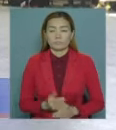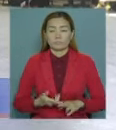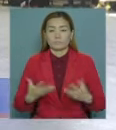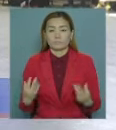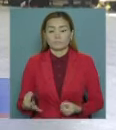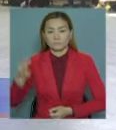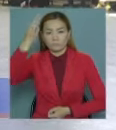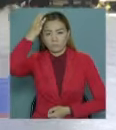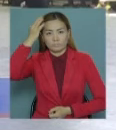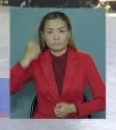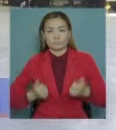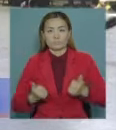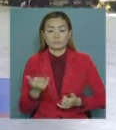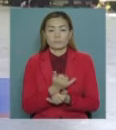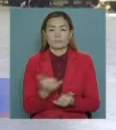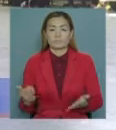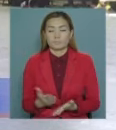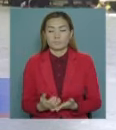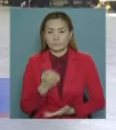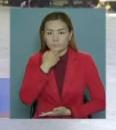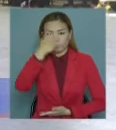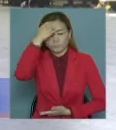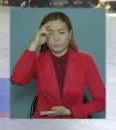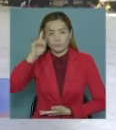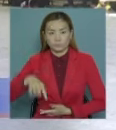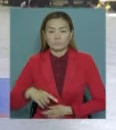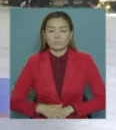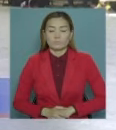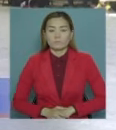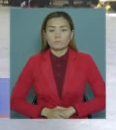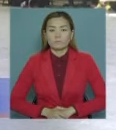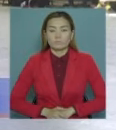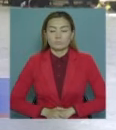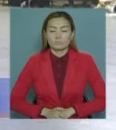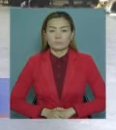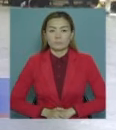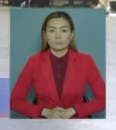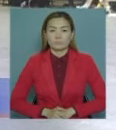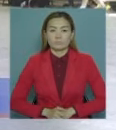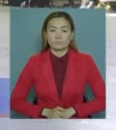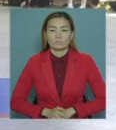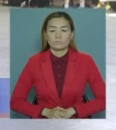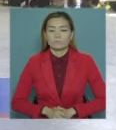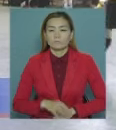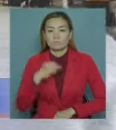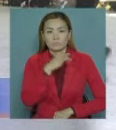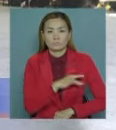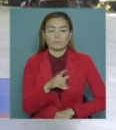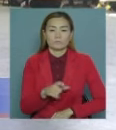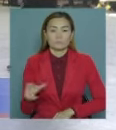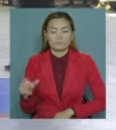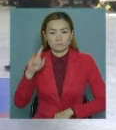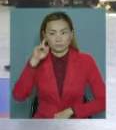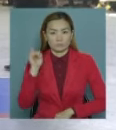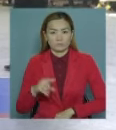был поводом для того, чтобы напомнить о нем. Хотя я прекрасно знаю, что моего отца никогда не забывали в Атрау. Тут много его учеников, много